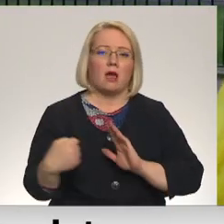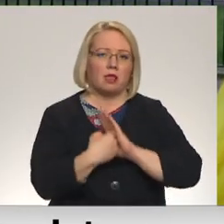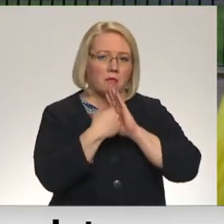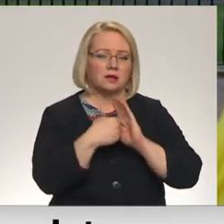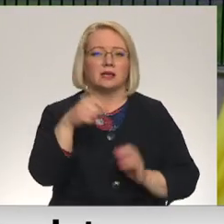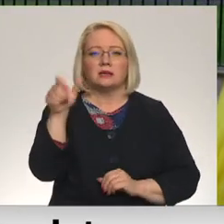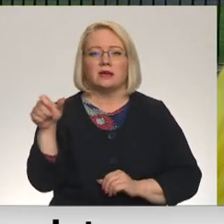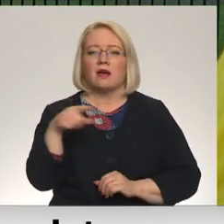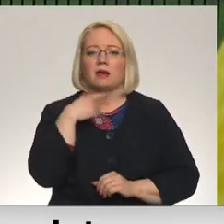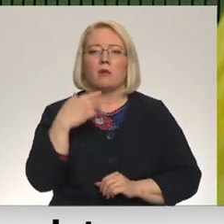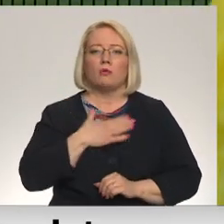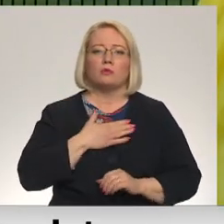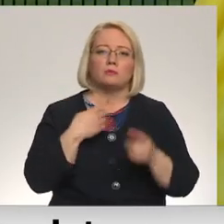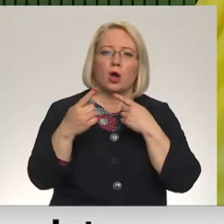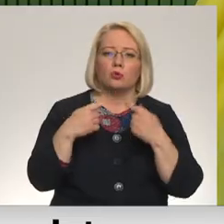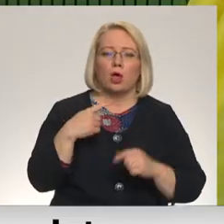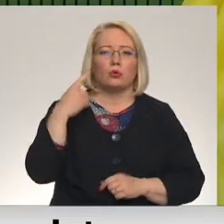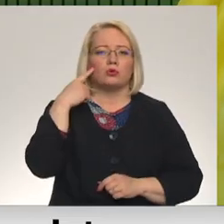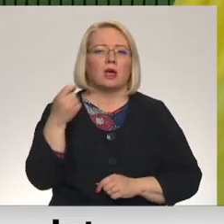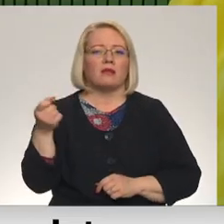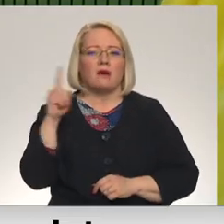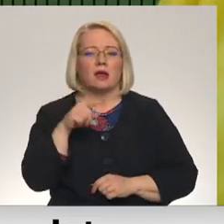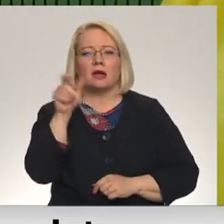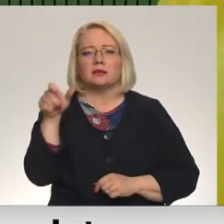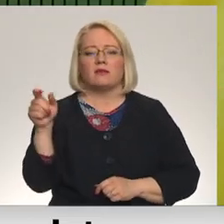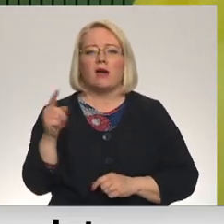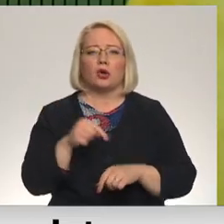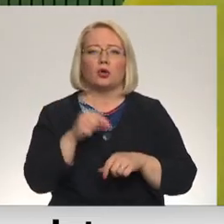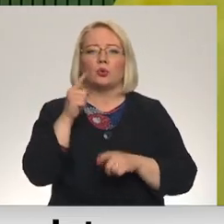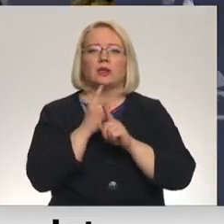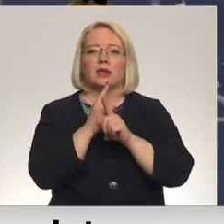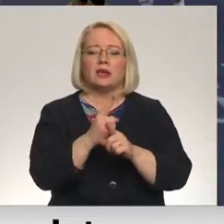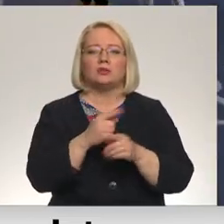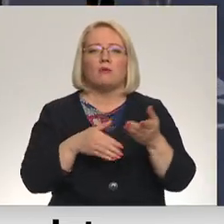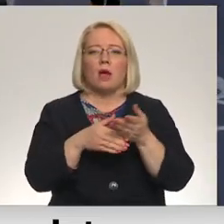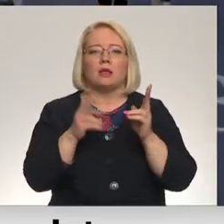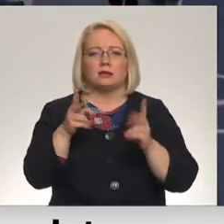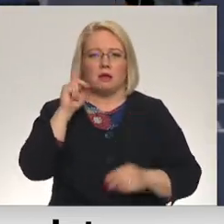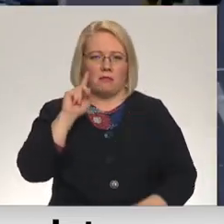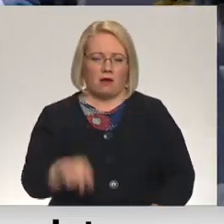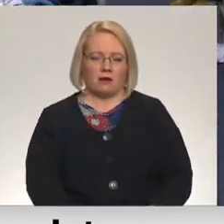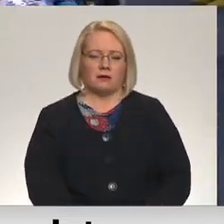cilvēki vēlas ar mums parunāt un uzzināt vairāk, cilvēki jūt līdzi un palīdz kā var.